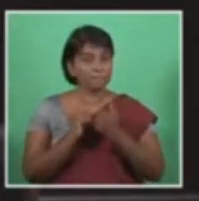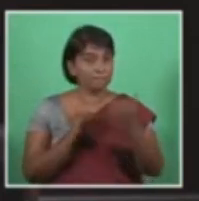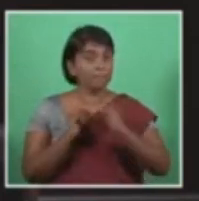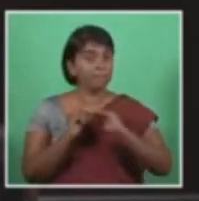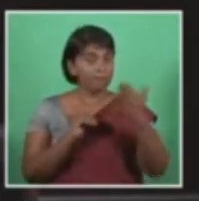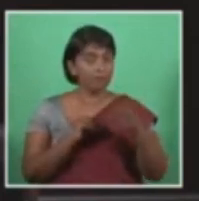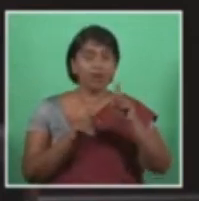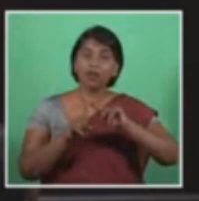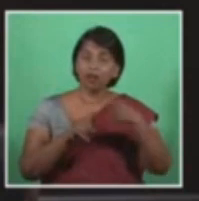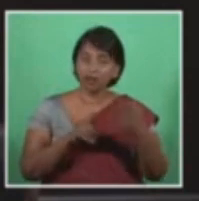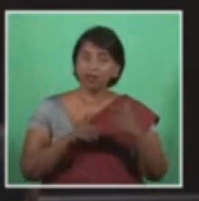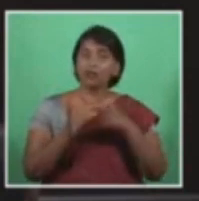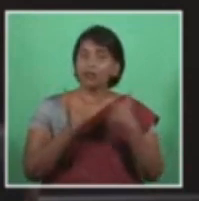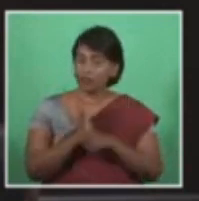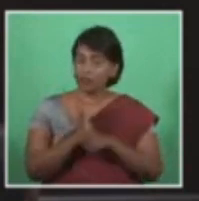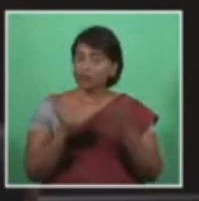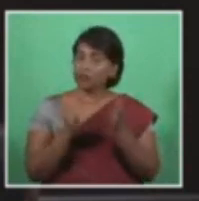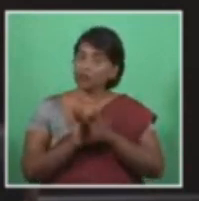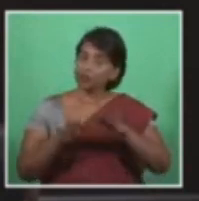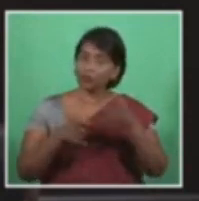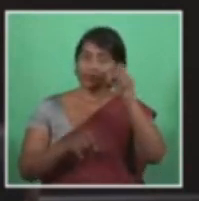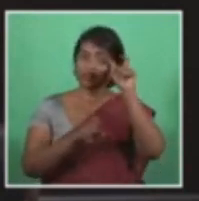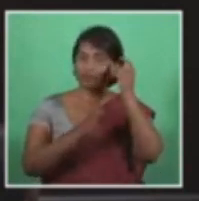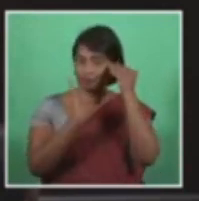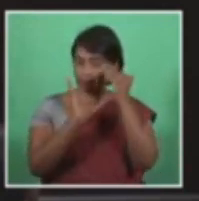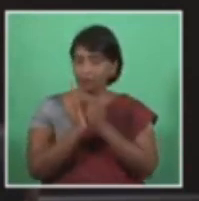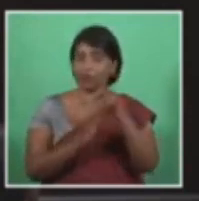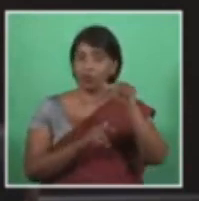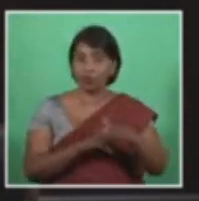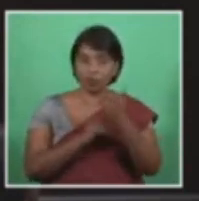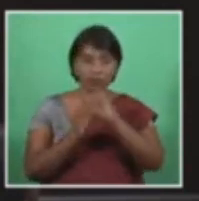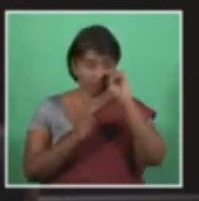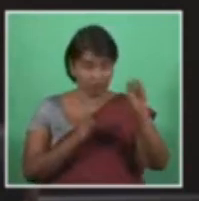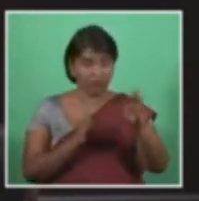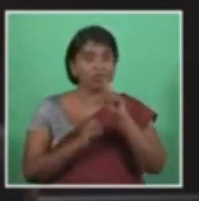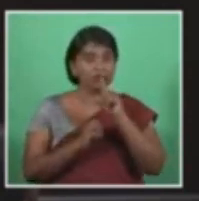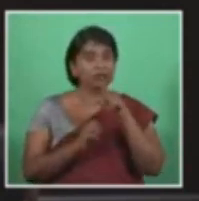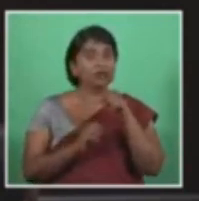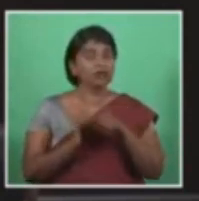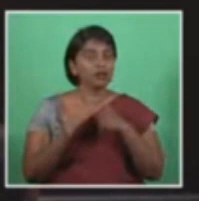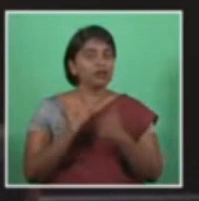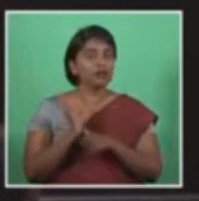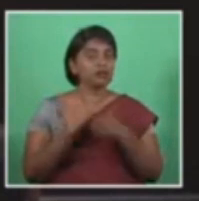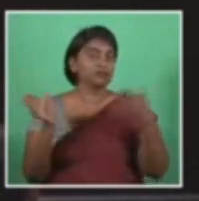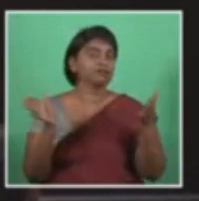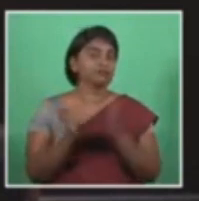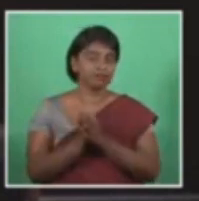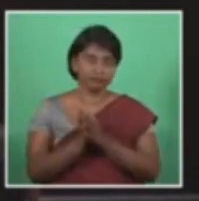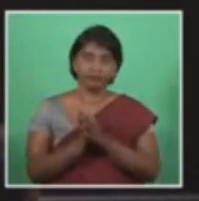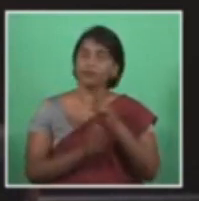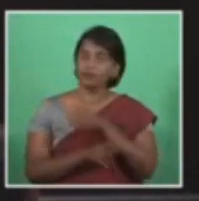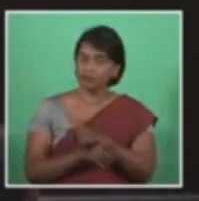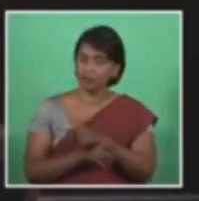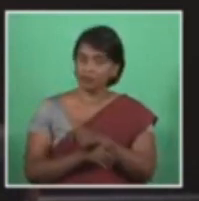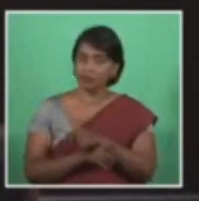පසුව අනෙක් පනත් එක්ක කියවෙන ඕනම කාරණාවකදී ඔවුන් පුනරුත්ථාපනය කරන්න කිව්වොත් මේ පනත යටතට ගැනෙනවා කියන එක. ඒ